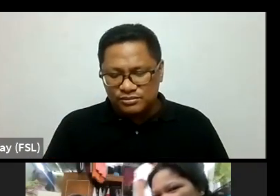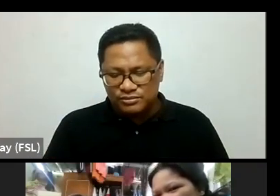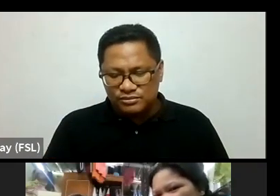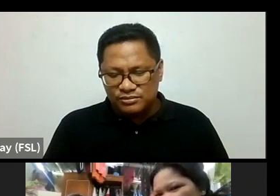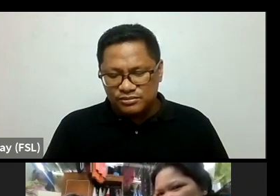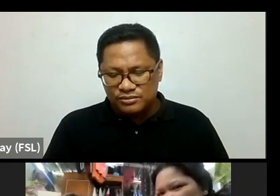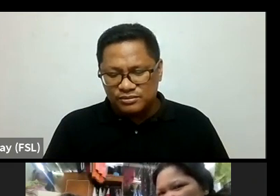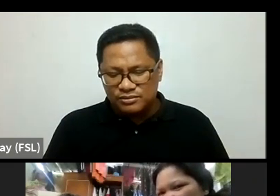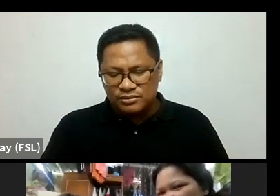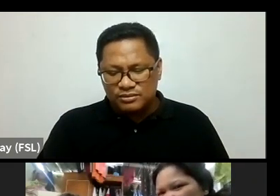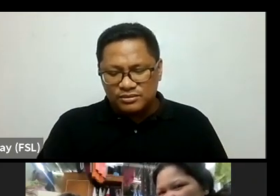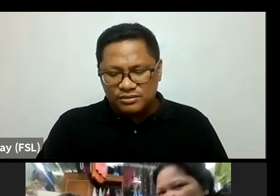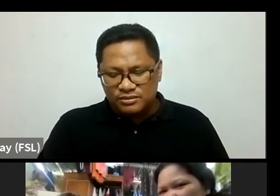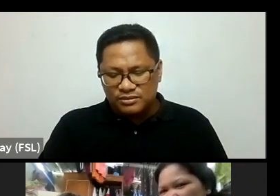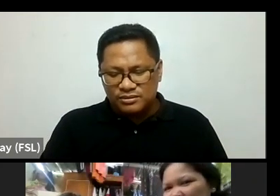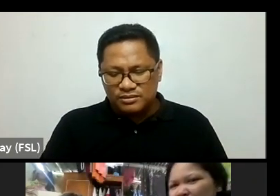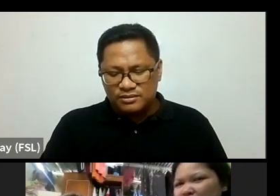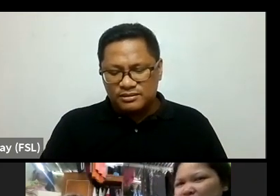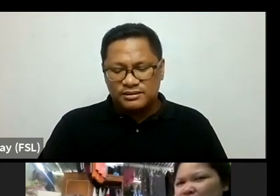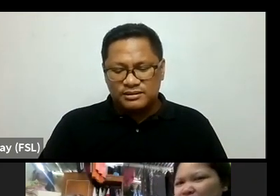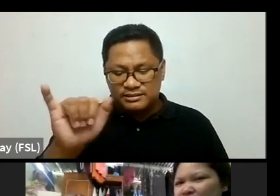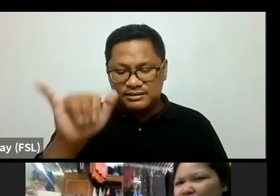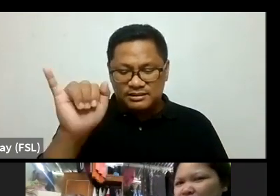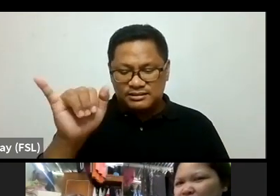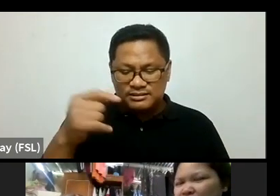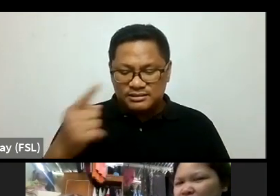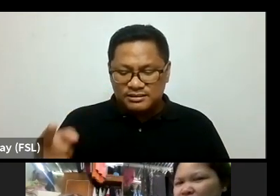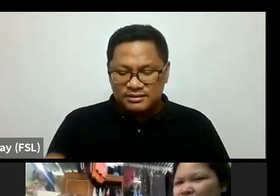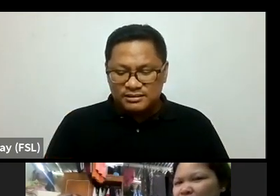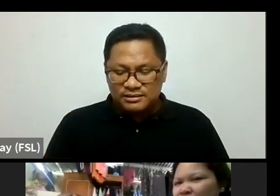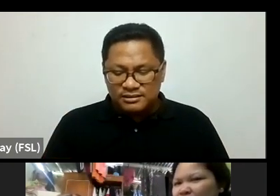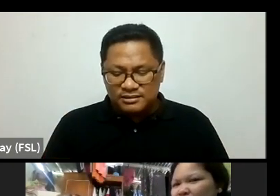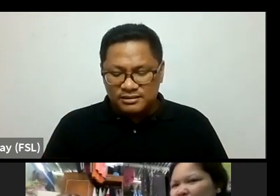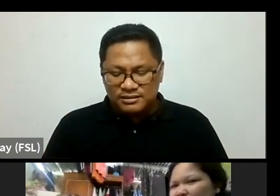Would you like to Can you comment? Hear me? Yes, yes. I can hear you.